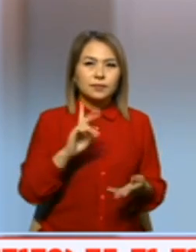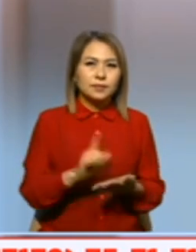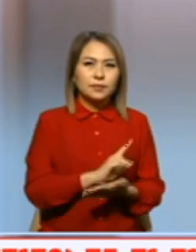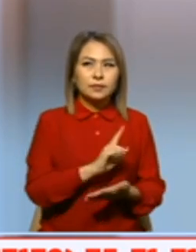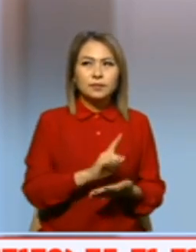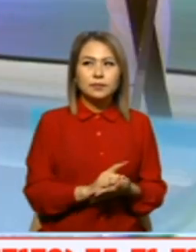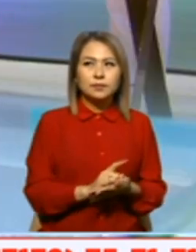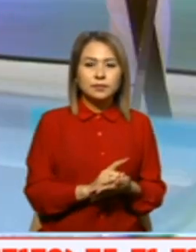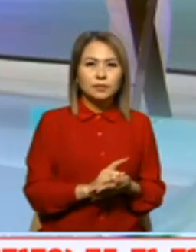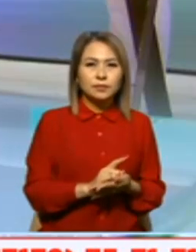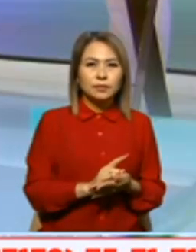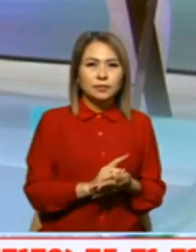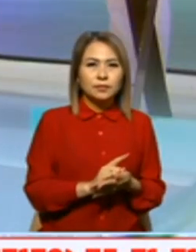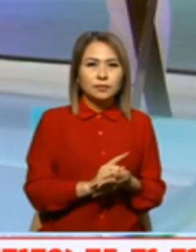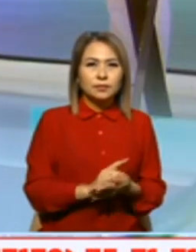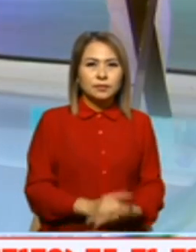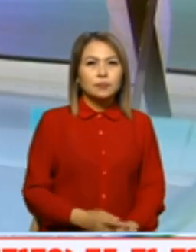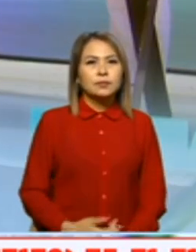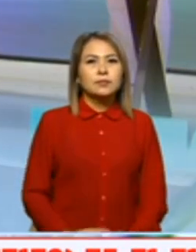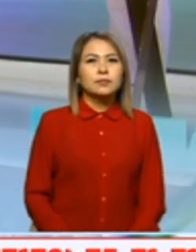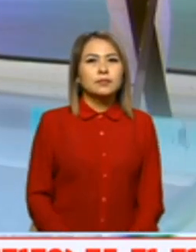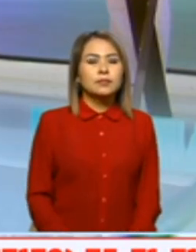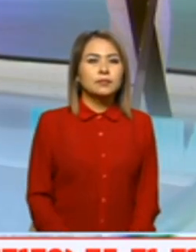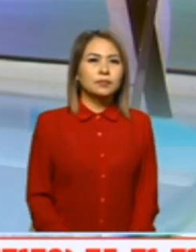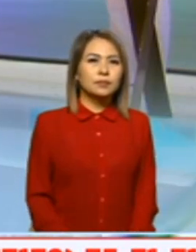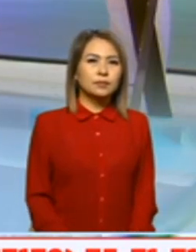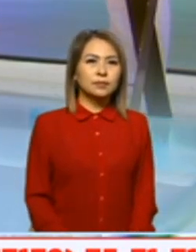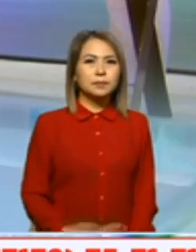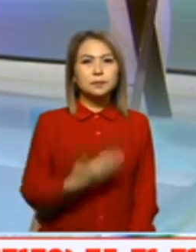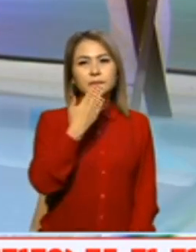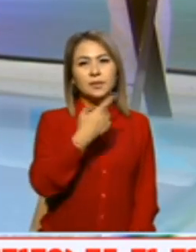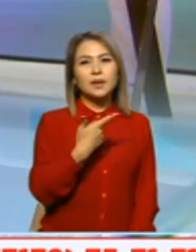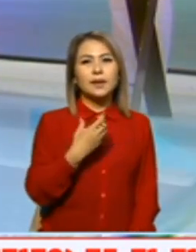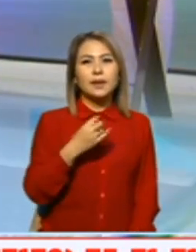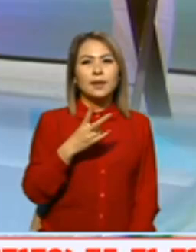сұраймыз міндетті түрде. Ал генетик дәрігерден